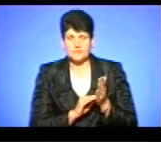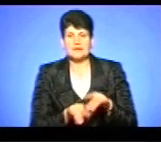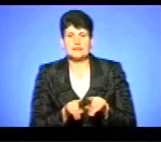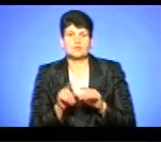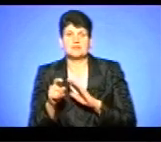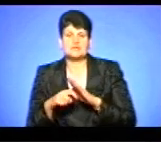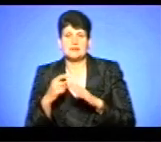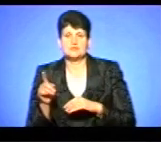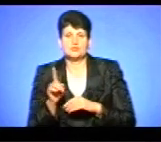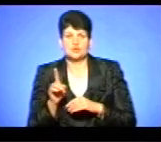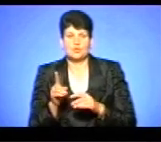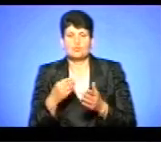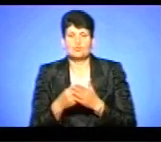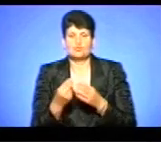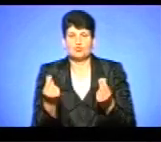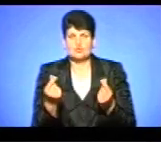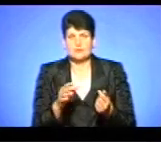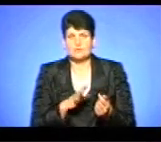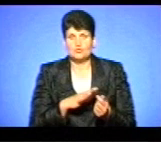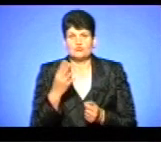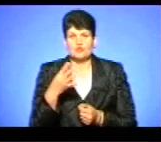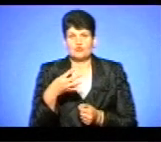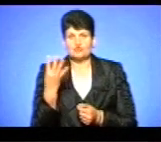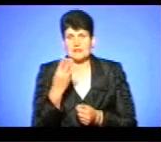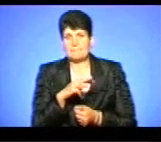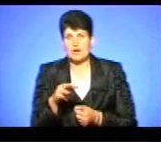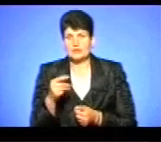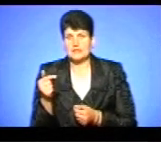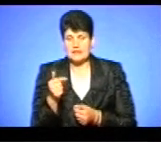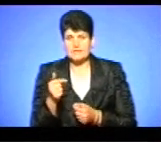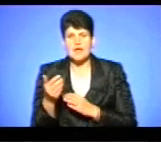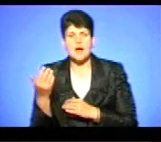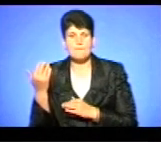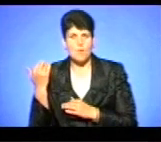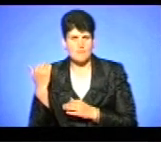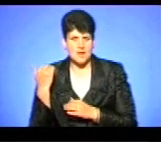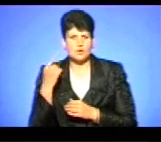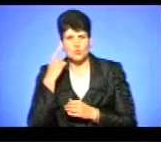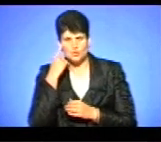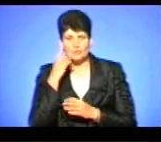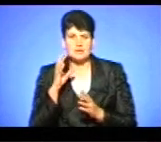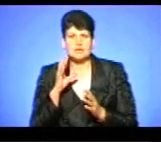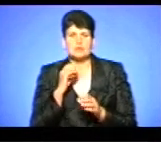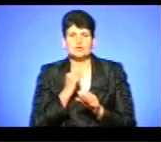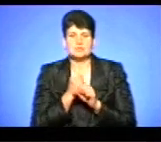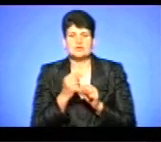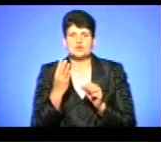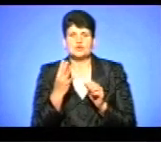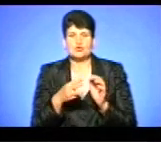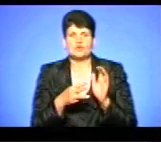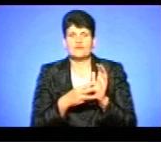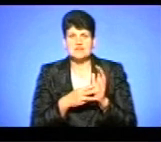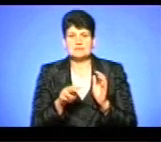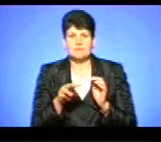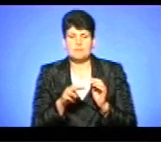що бюджет стрічки становить 44 мільйони гривень, хоча попередньо думали вкластися у 48 мільйонів гривень, 4